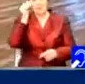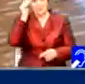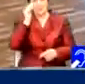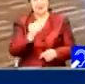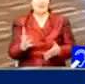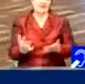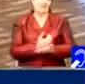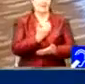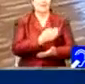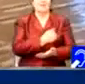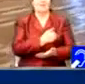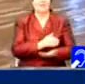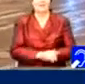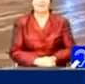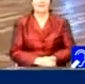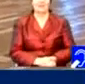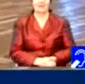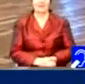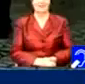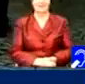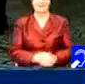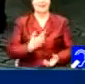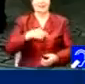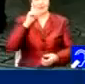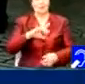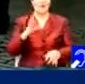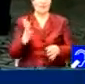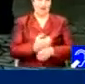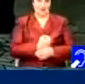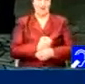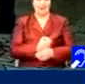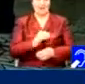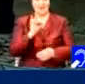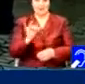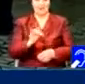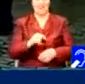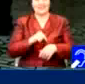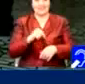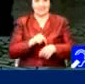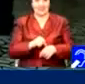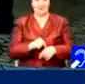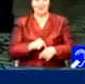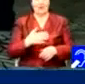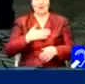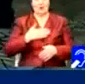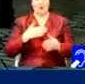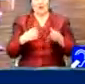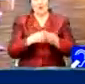devină câștigători. Știu că voi câștiga și simt că eu cu grupa